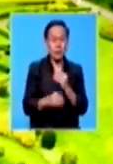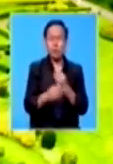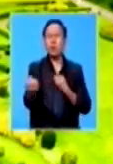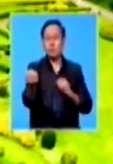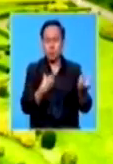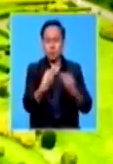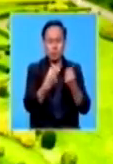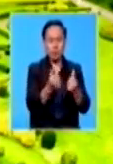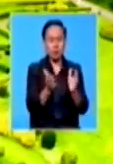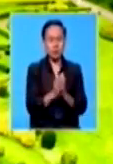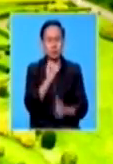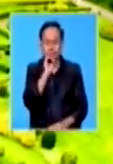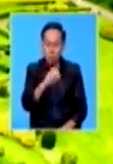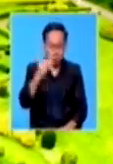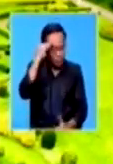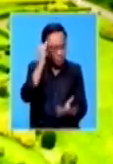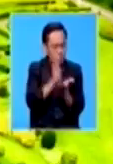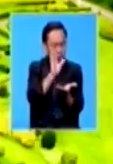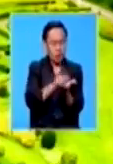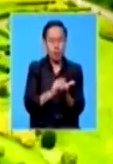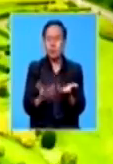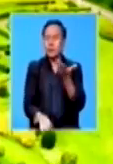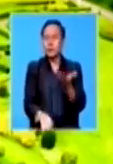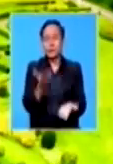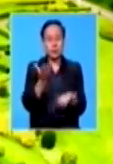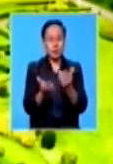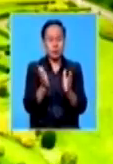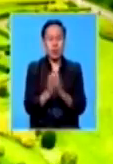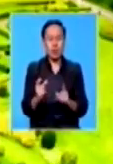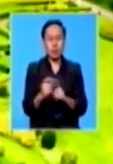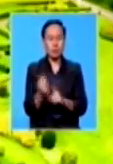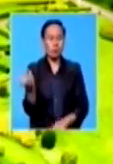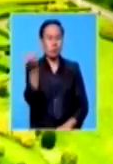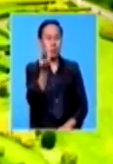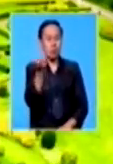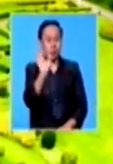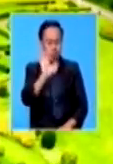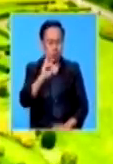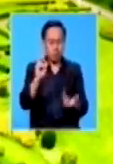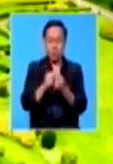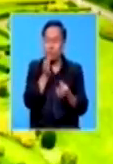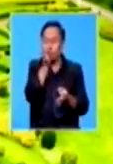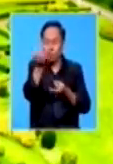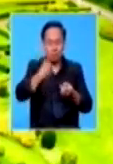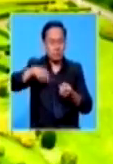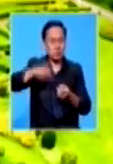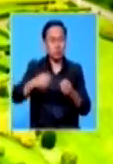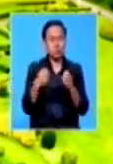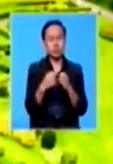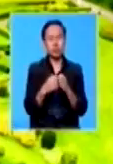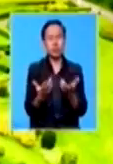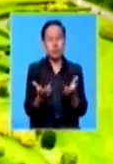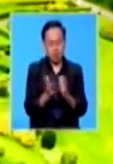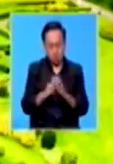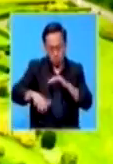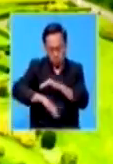ครับแจ้งความกล่าวโทษอะไรแล้วแต่สอบสวนให้ทุกันนะอย่าพูดกันลอยไปลอยมามันมีปัญหาหมดเดี๋ยวก็ฟ้องศาลฟ้องอะไรกันเยอะแยะหมด